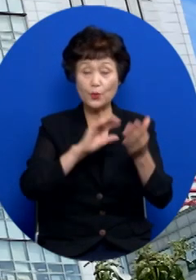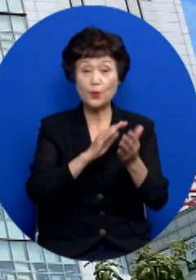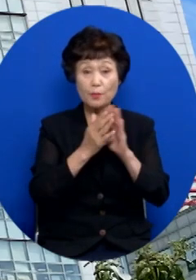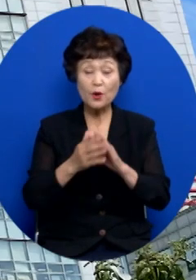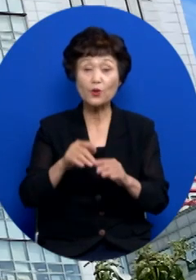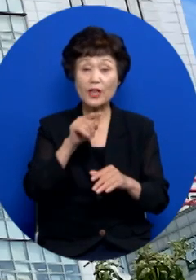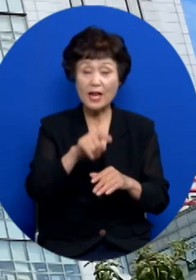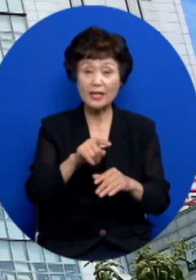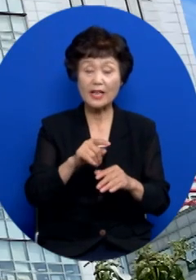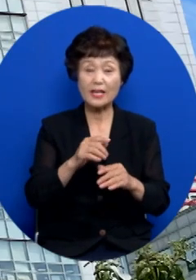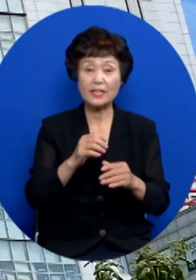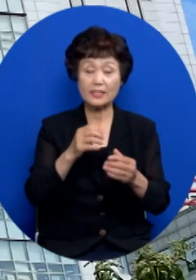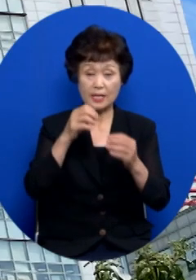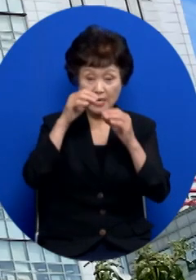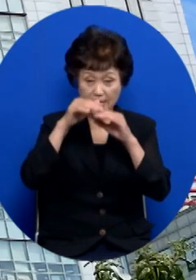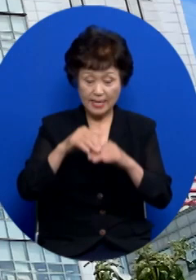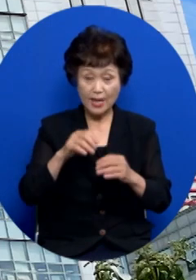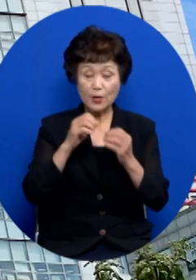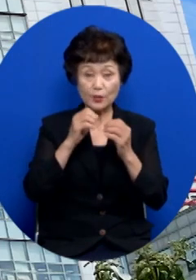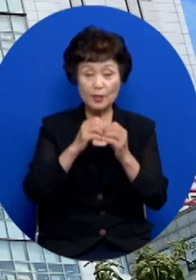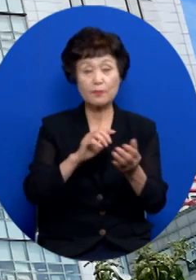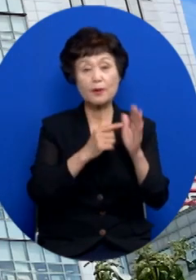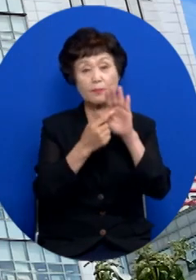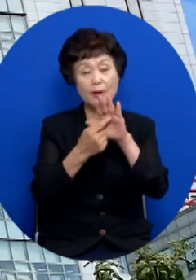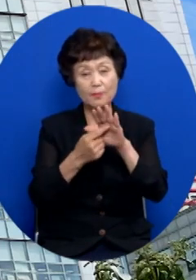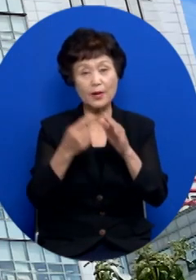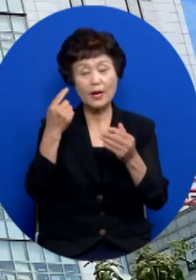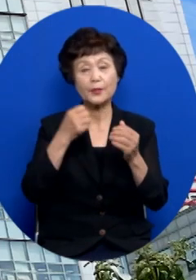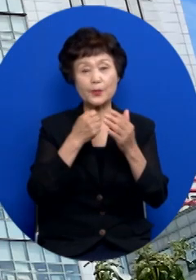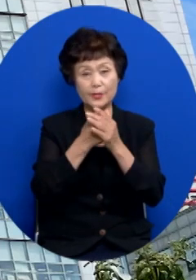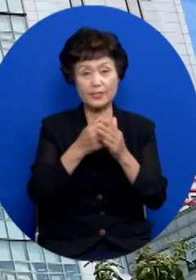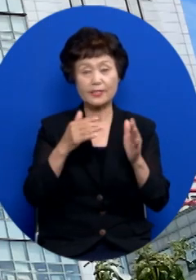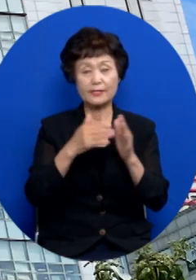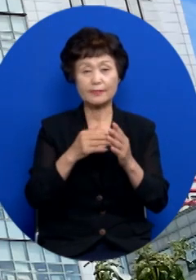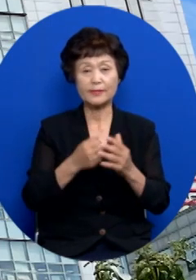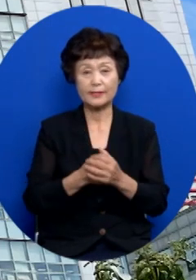당사국 총회에서 성명서를 제출하기로 했습니다. 지금까지 오늘의 주요 단신이었습니다.